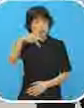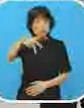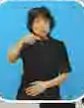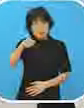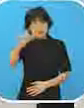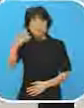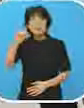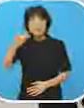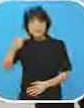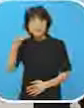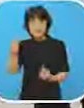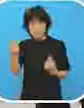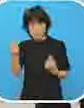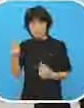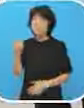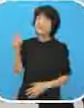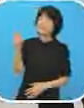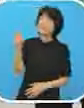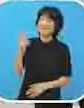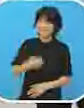ーちゃん、ミキちゃんやろ。